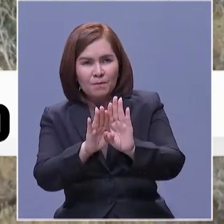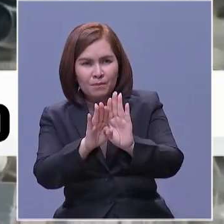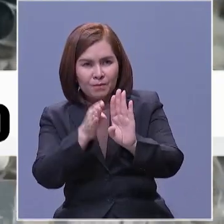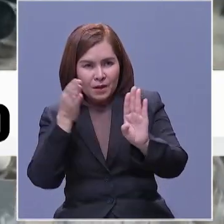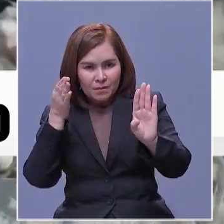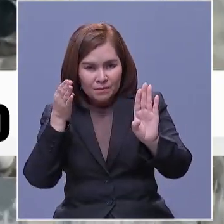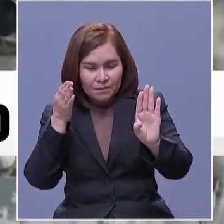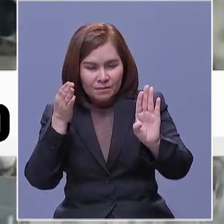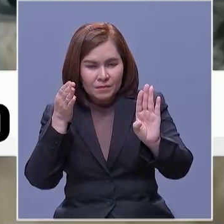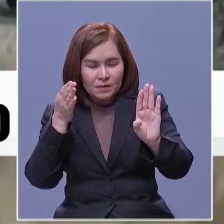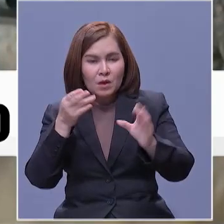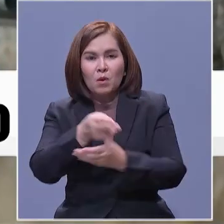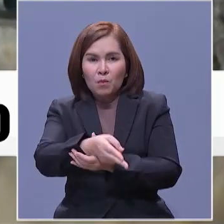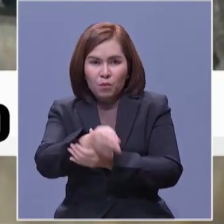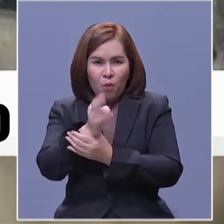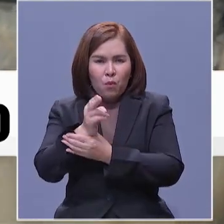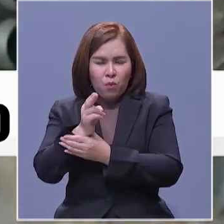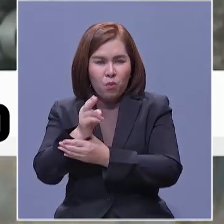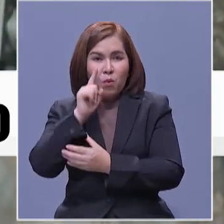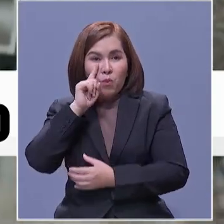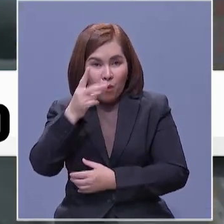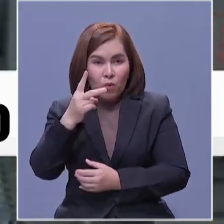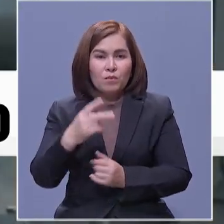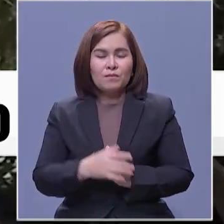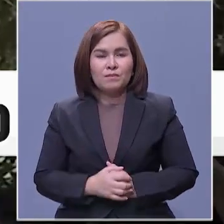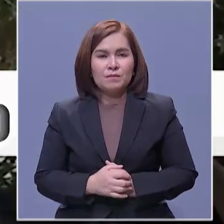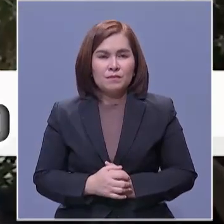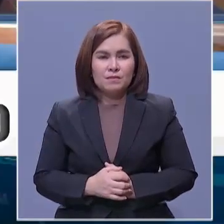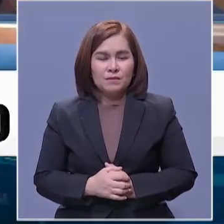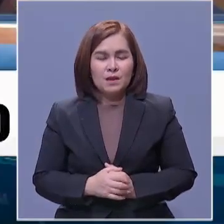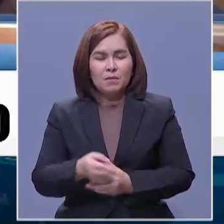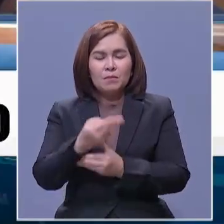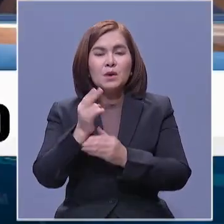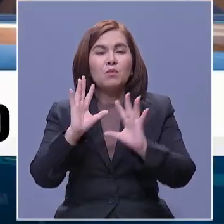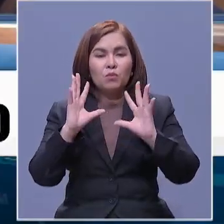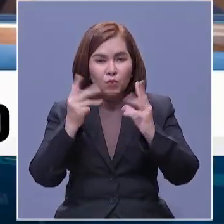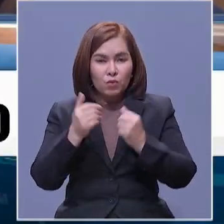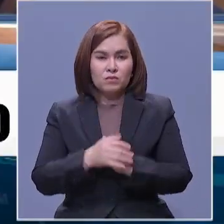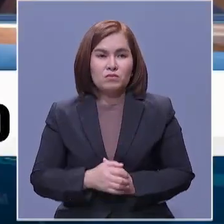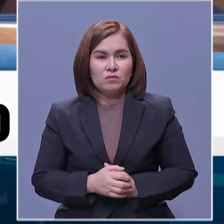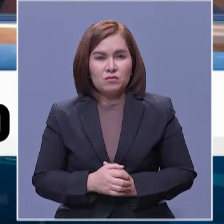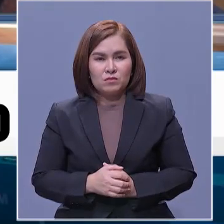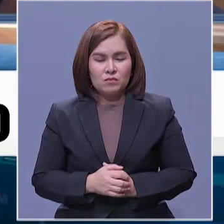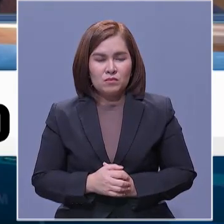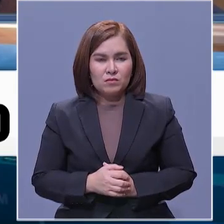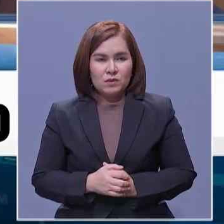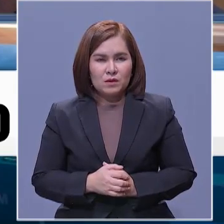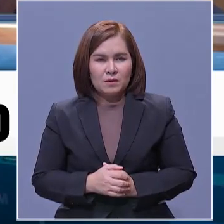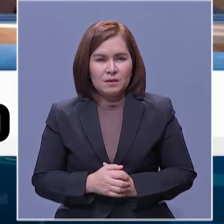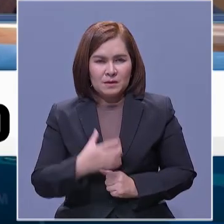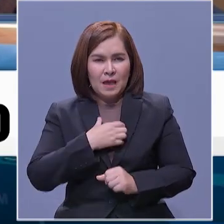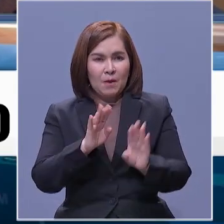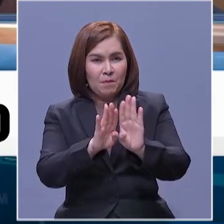มาแล้วเสียงปืนดังอีกชุดหนึ่งพอเสียงปืนเงียบไปกลุ่มฮามาสเนี่ยพยายามมาเปิด